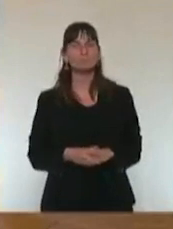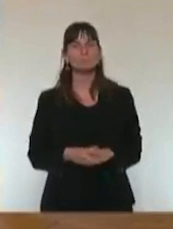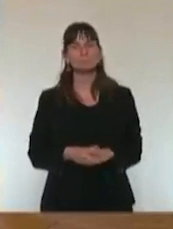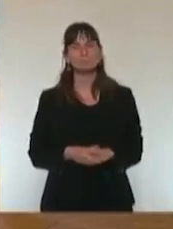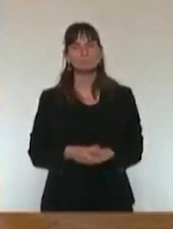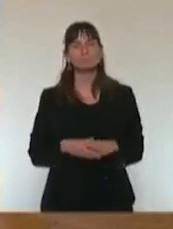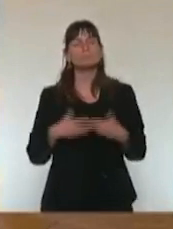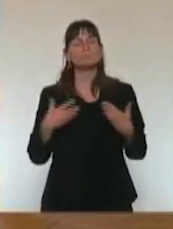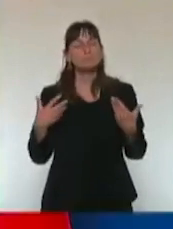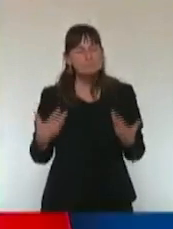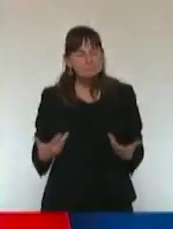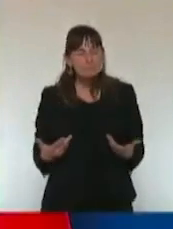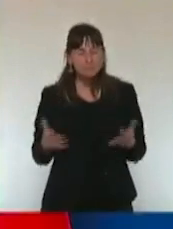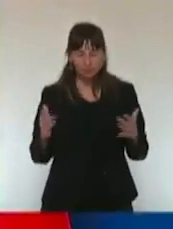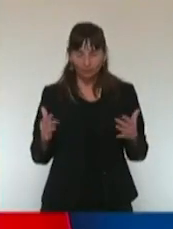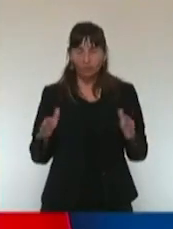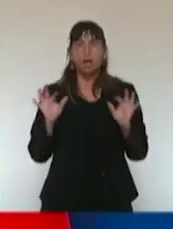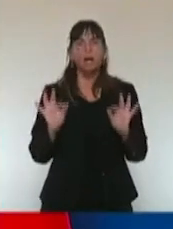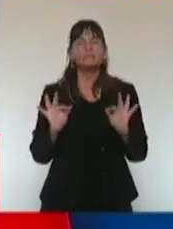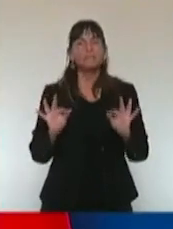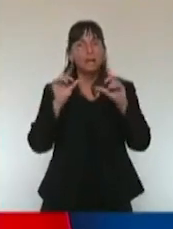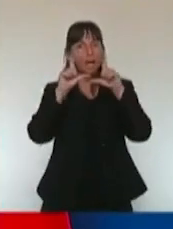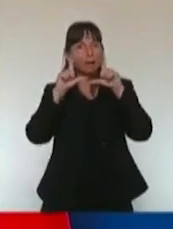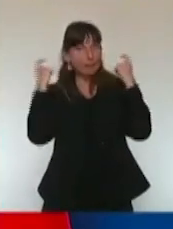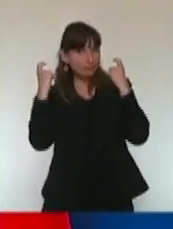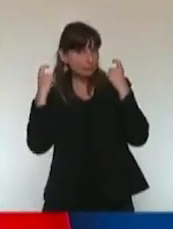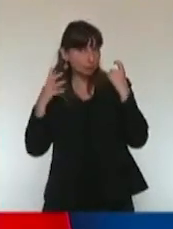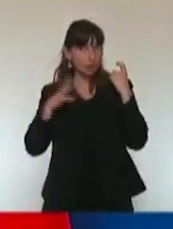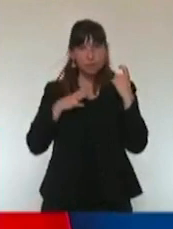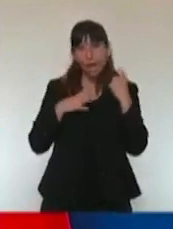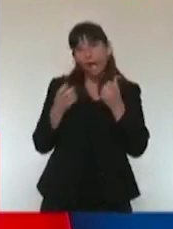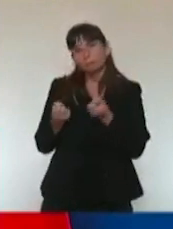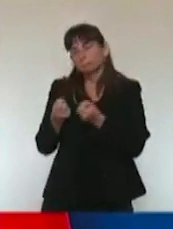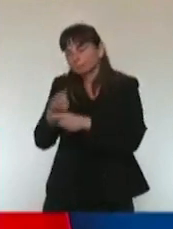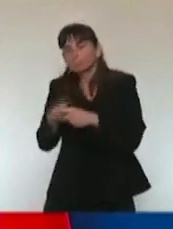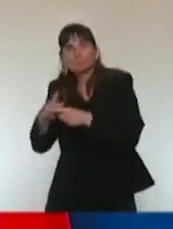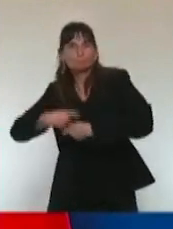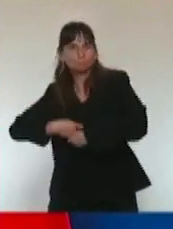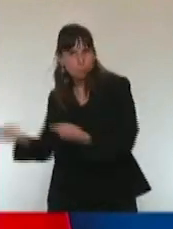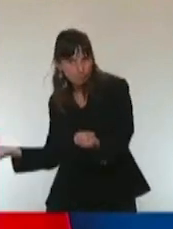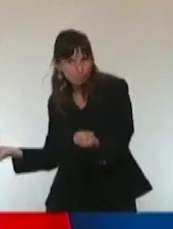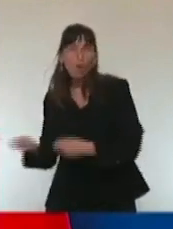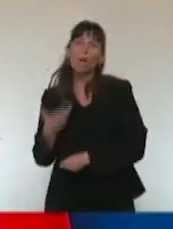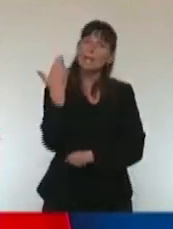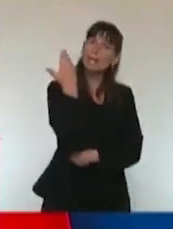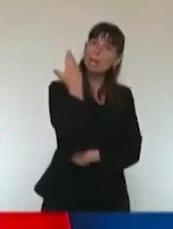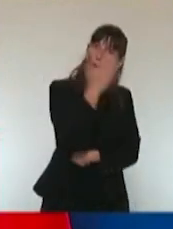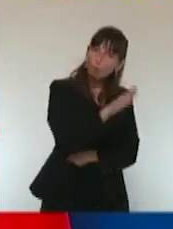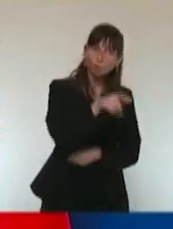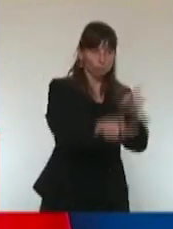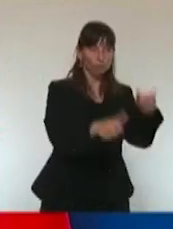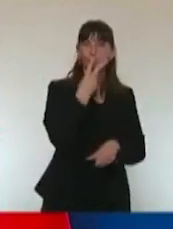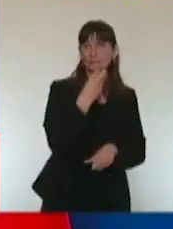des masques certains seront distribués mais d'autres pourront être achetés par nos concitoyens